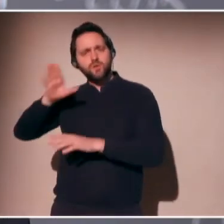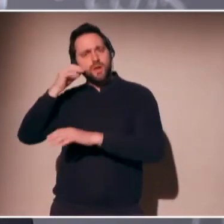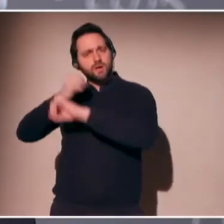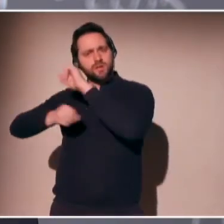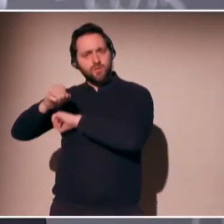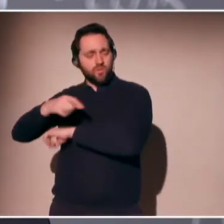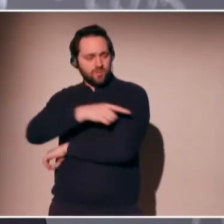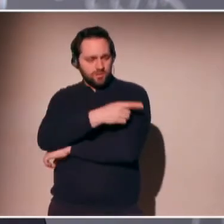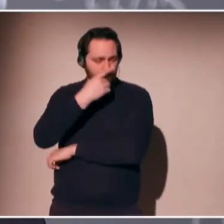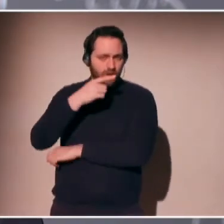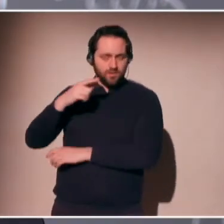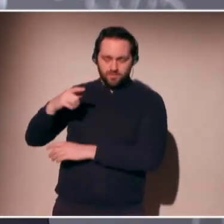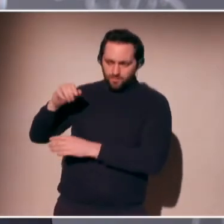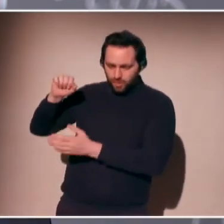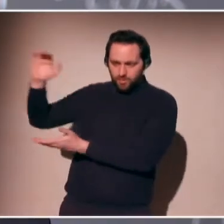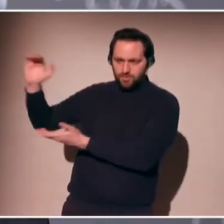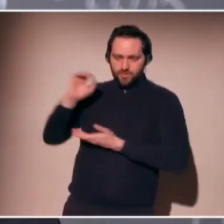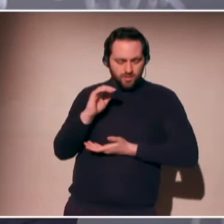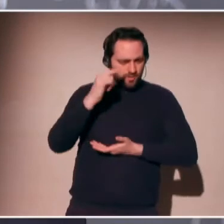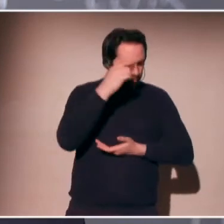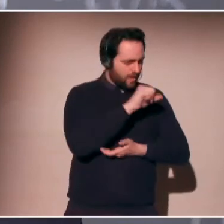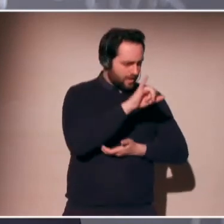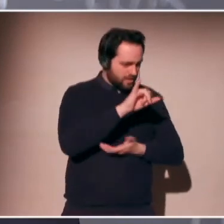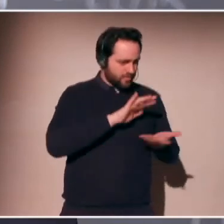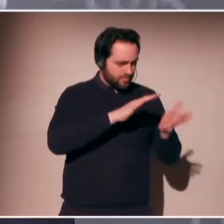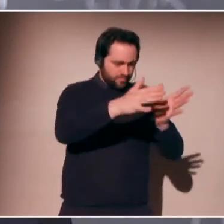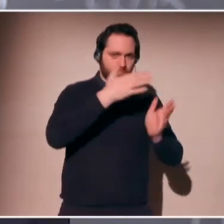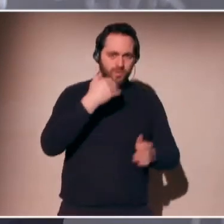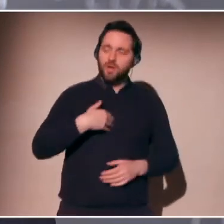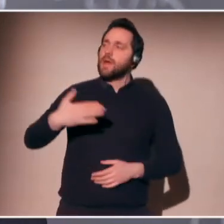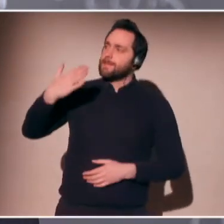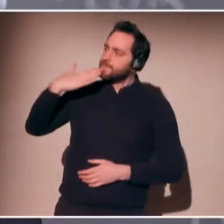apporter. Un grand merci, Monsieur le